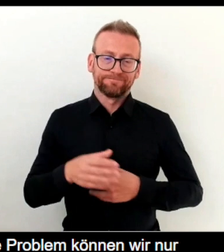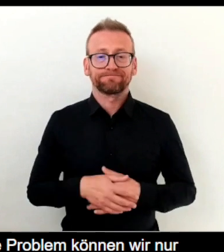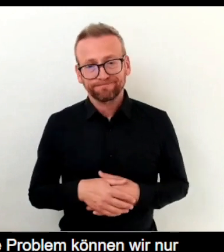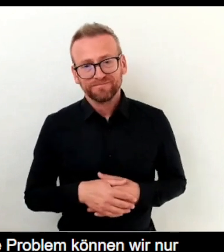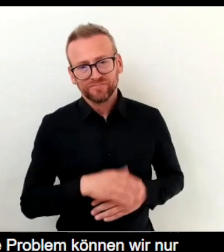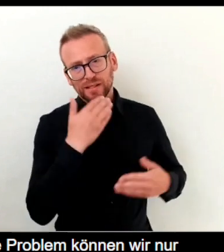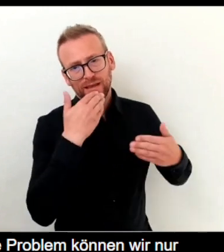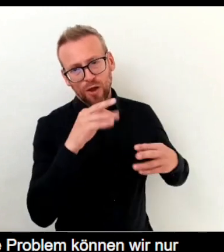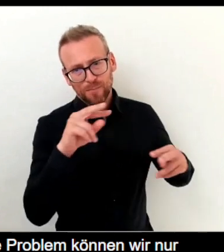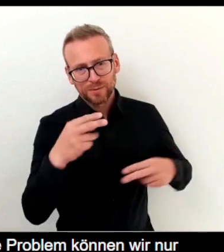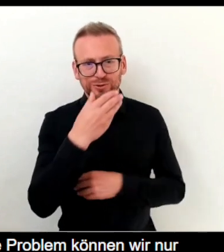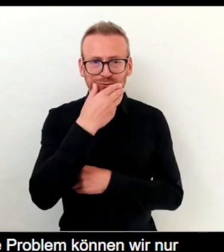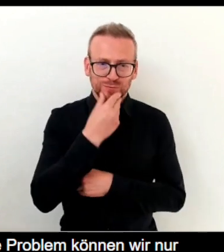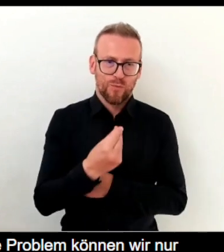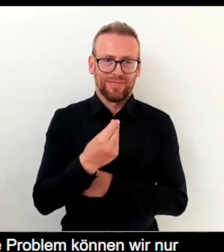Vielen Dank.